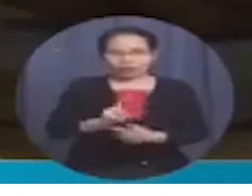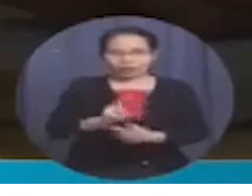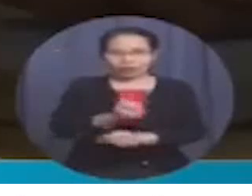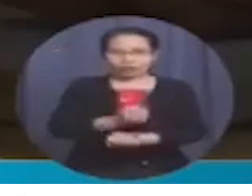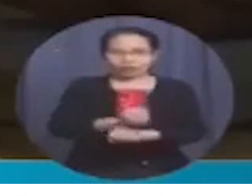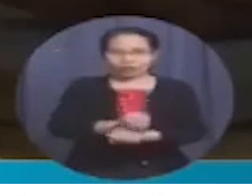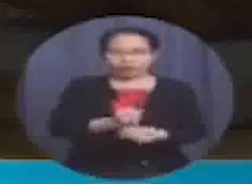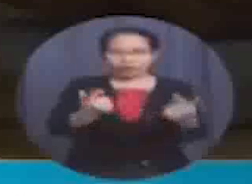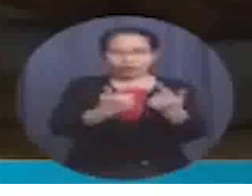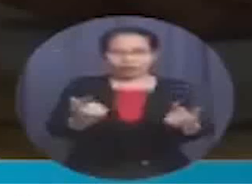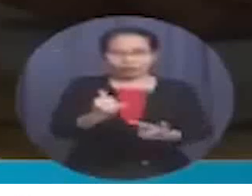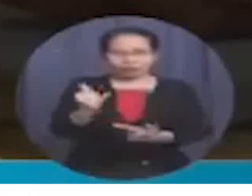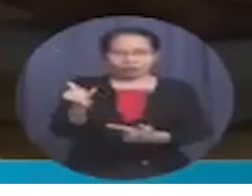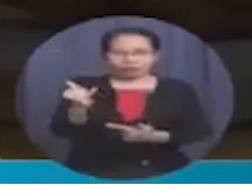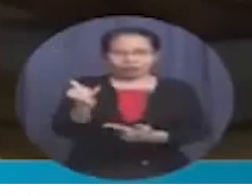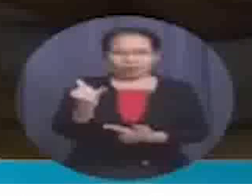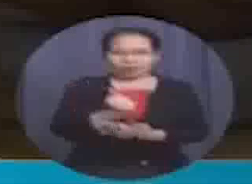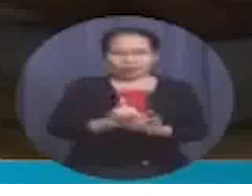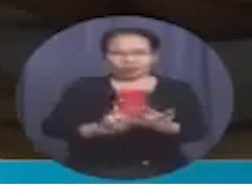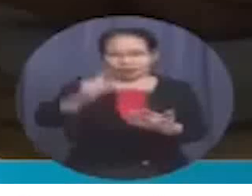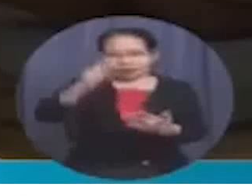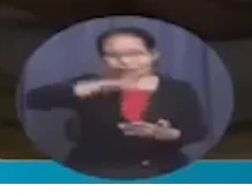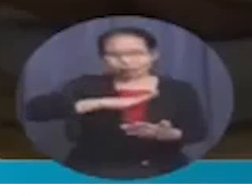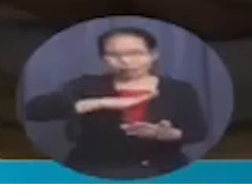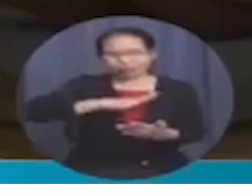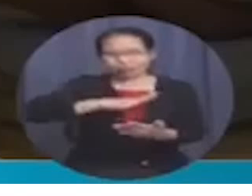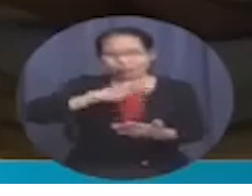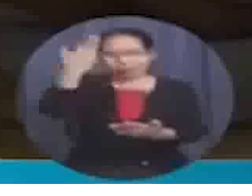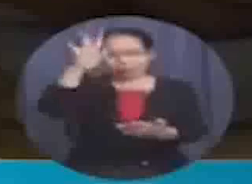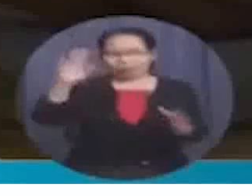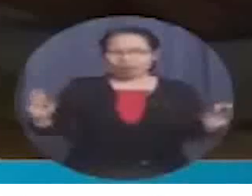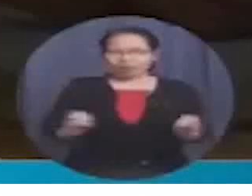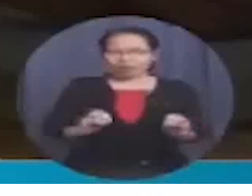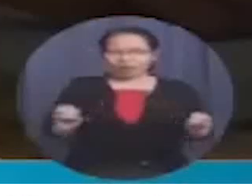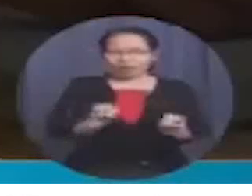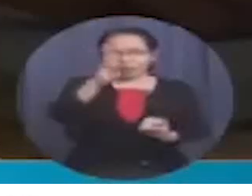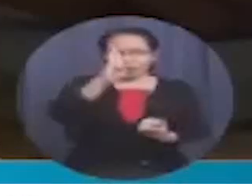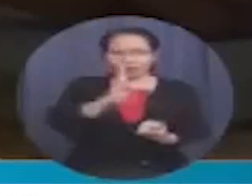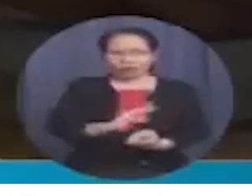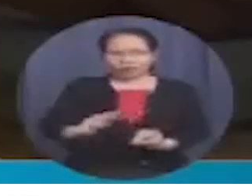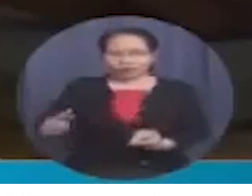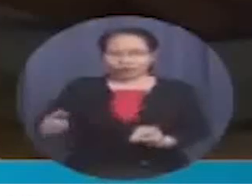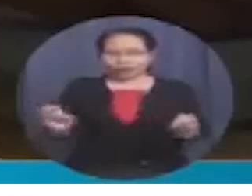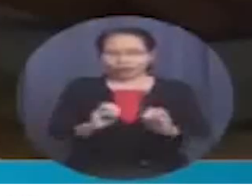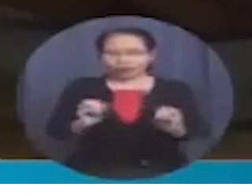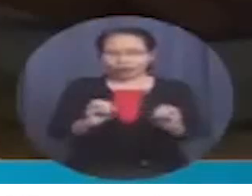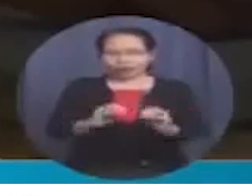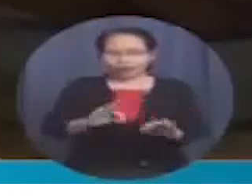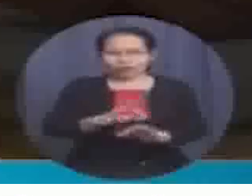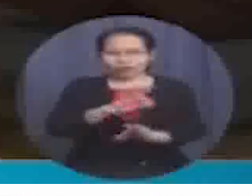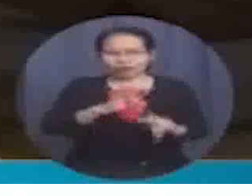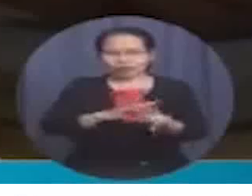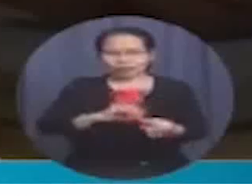ng kabiyasnan at katalinuhan ng tao. Walang pagka-Diyos dyan. Walang espiritu ng kahit anong